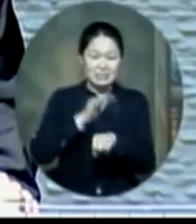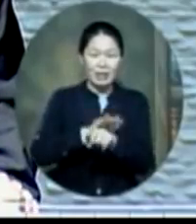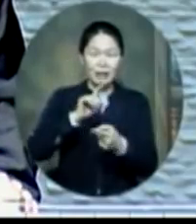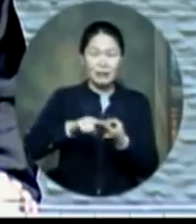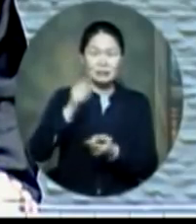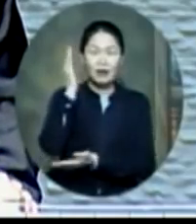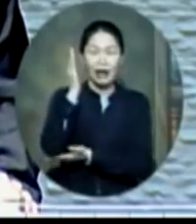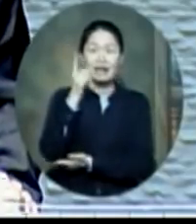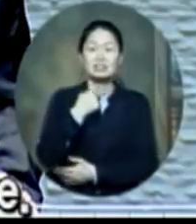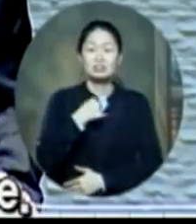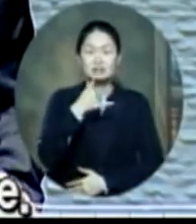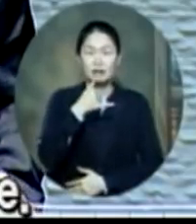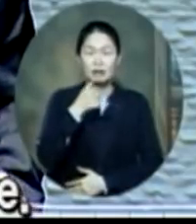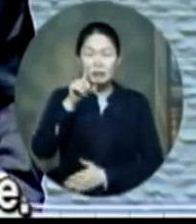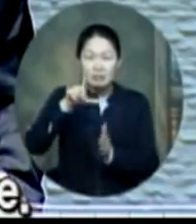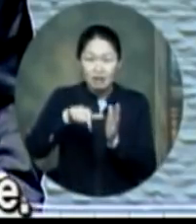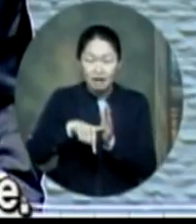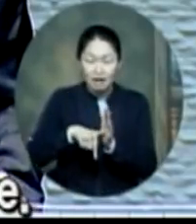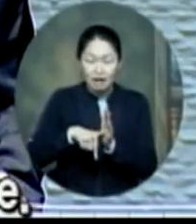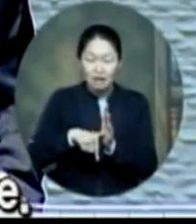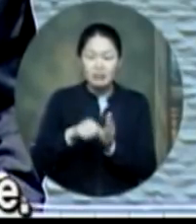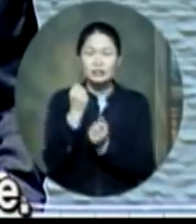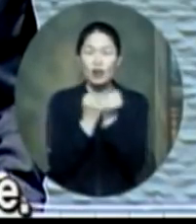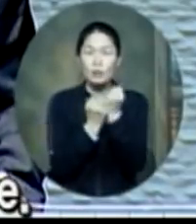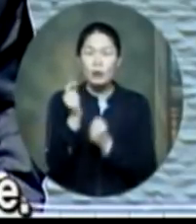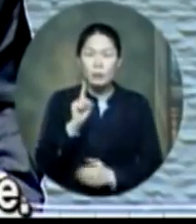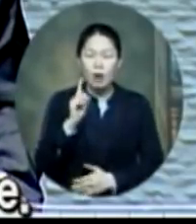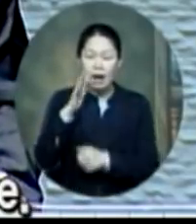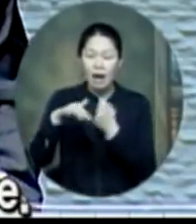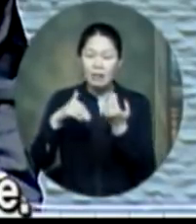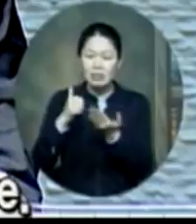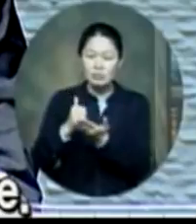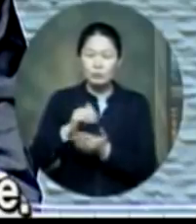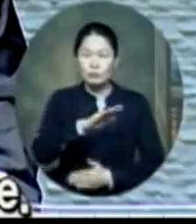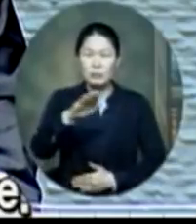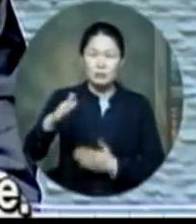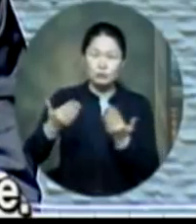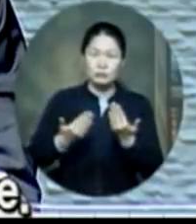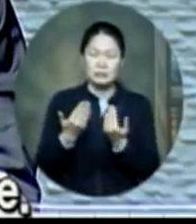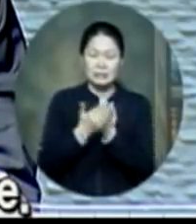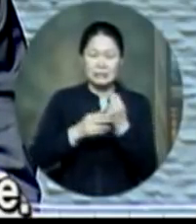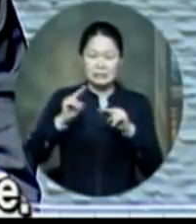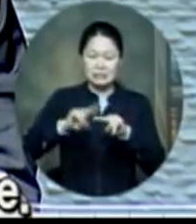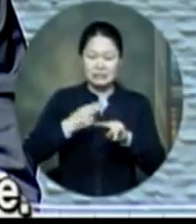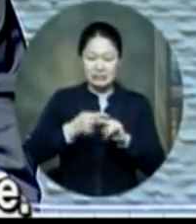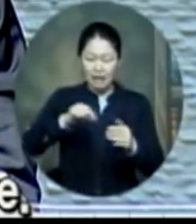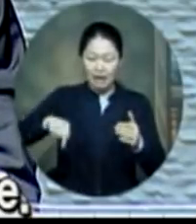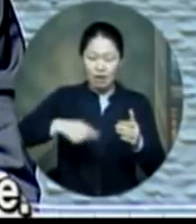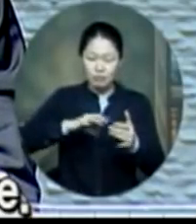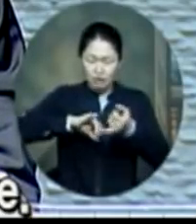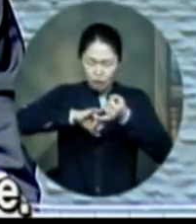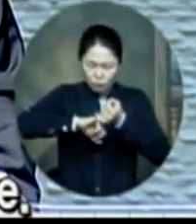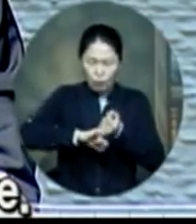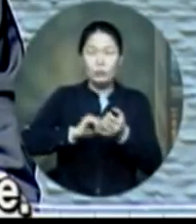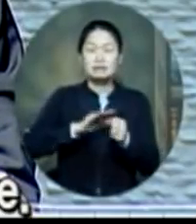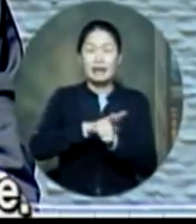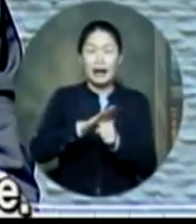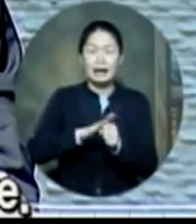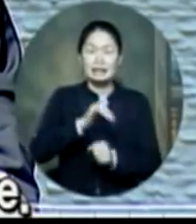하셨어요. 하나님이 우리에게 주신 성령의 은사 중에 꼭 사랑이